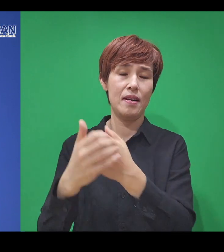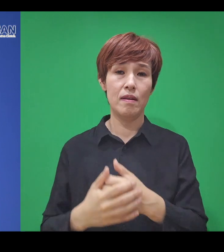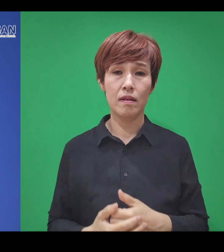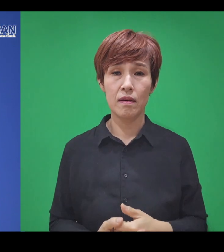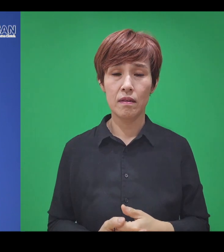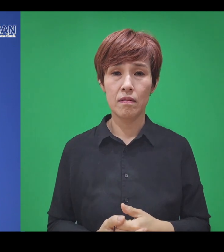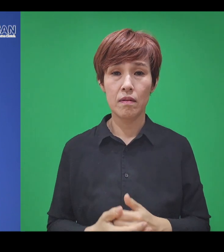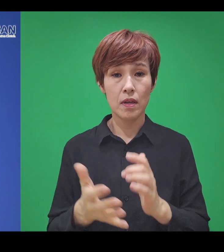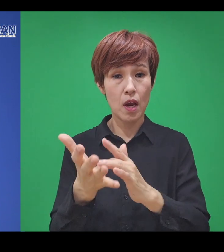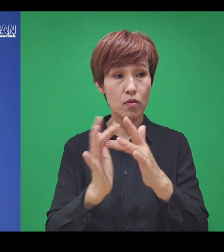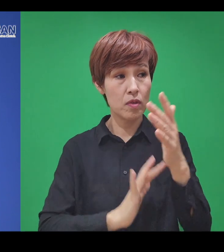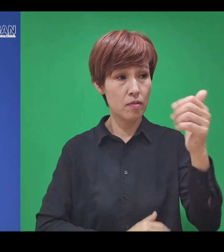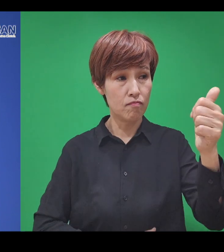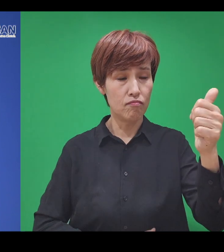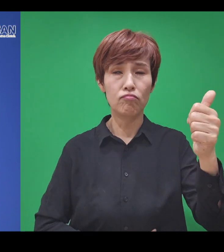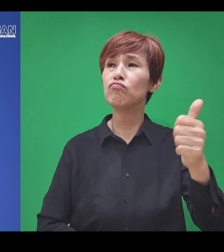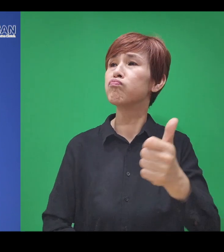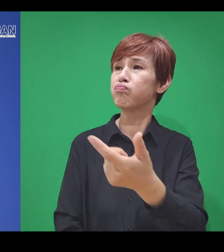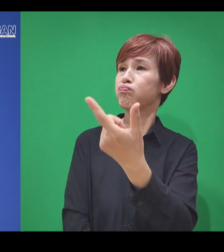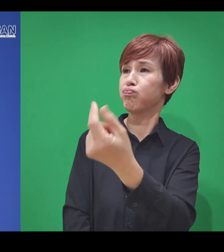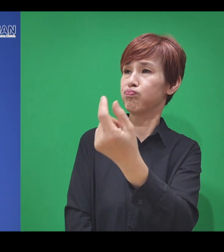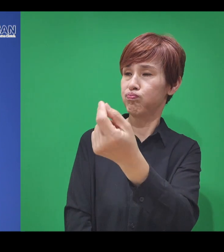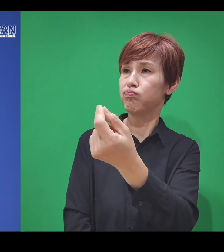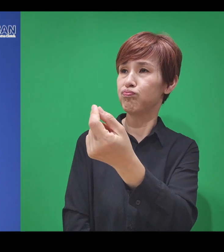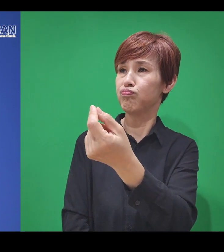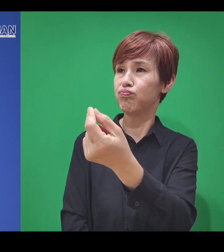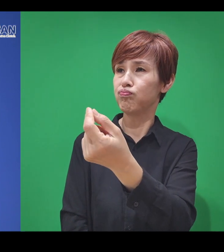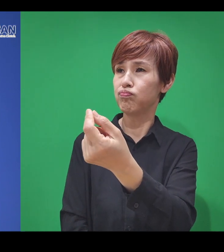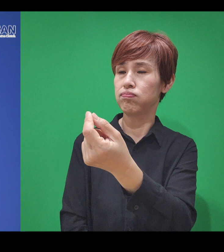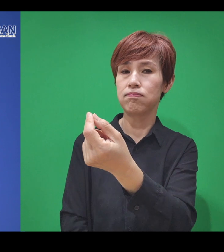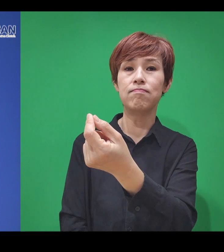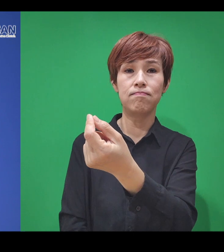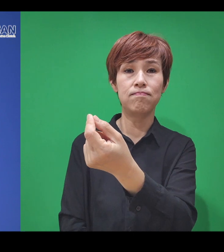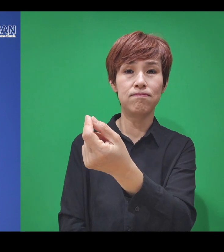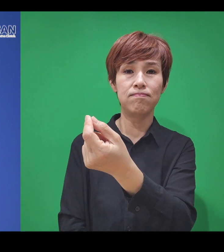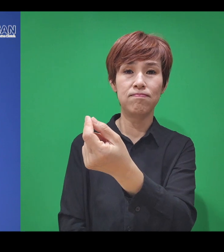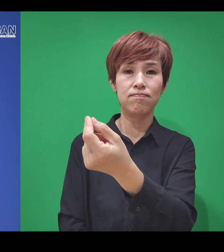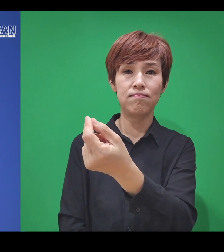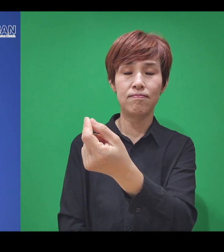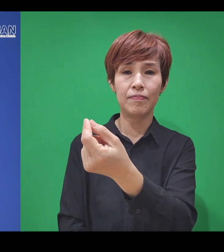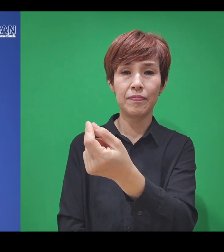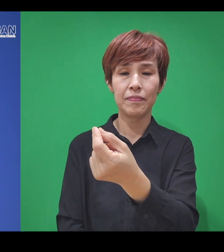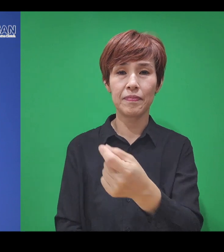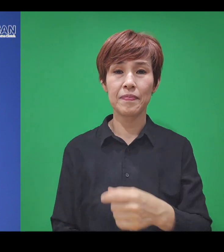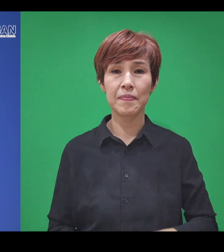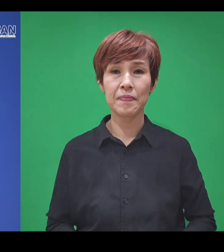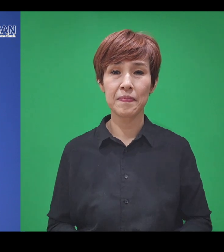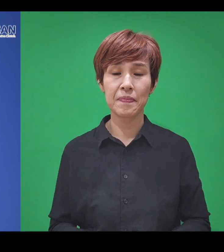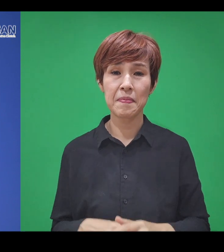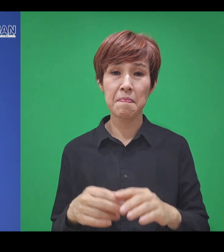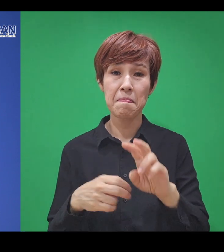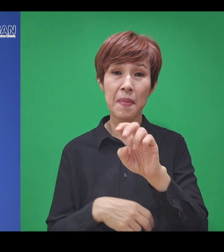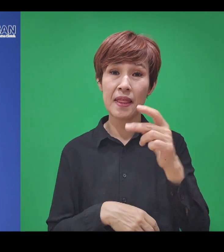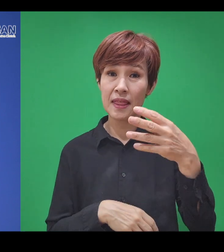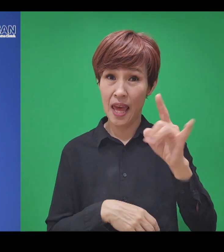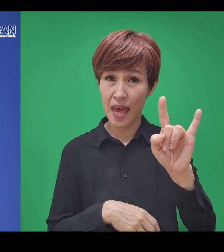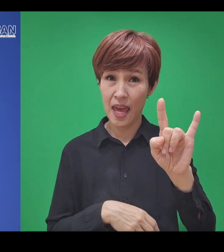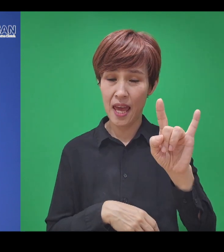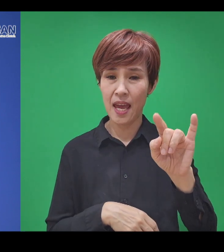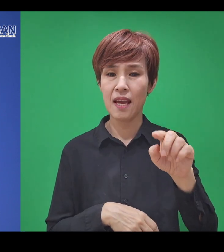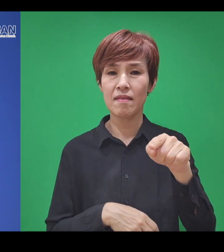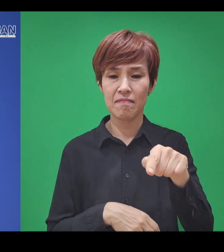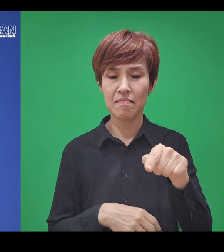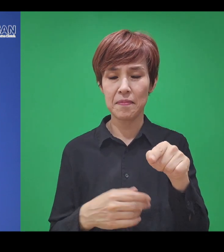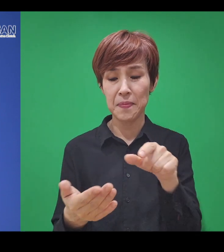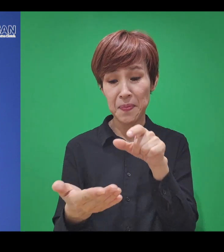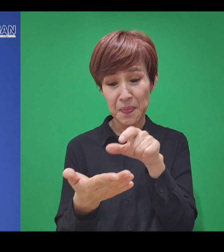그런데 예수님은 네가 옳도다 라고 답하십니다. 마태는 아주 짧게 말했는데 요한은